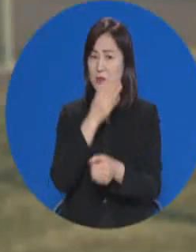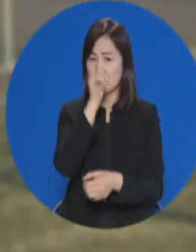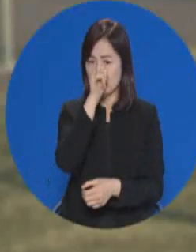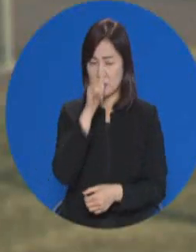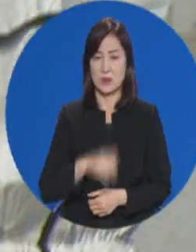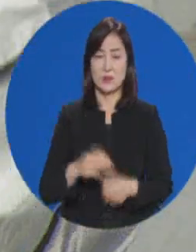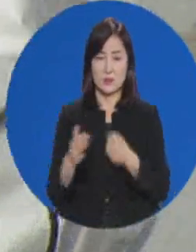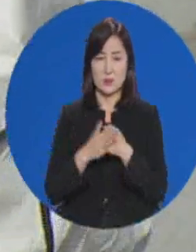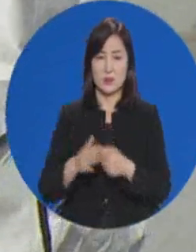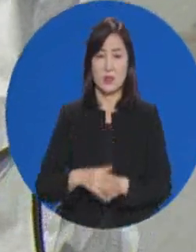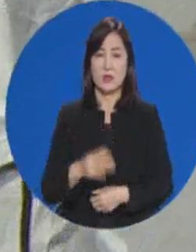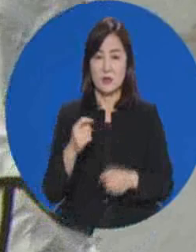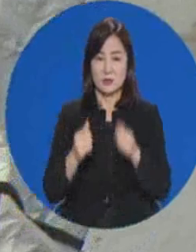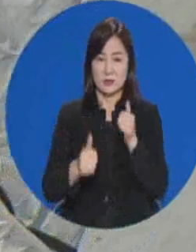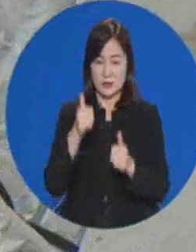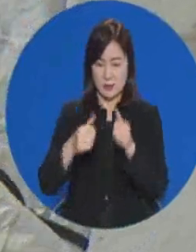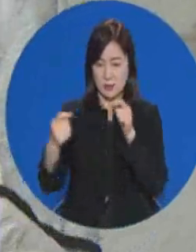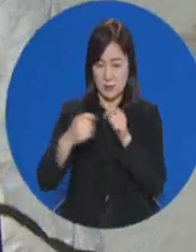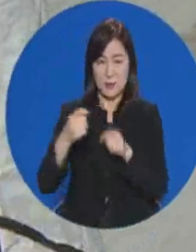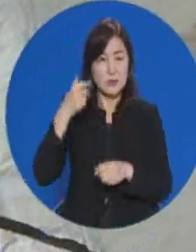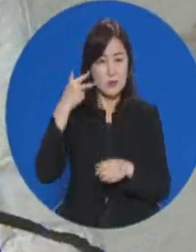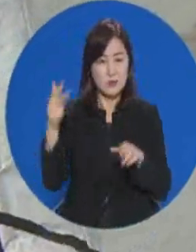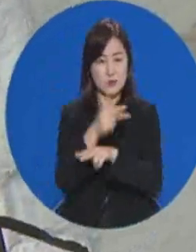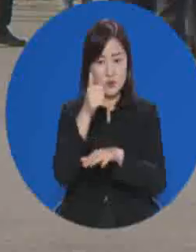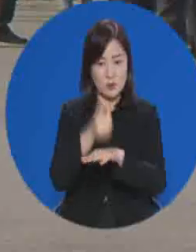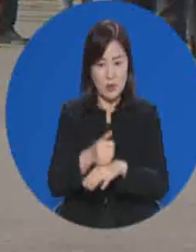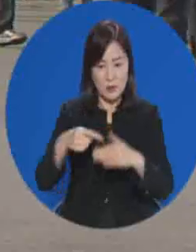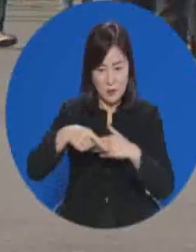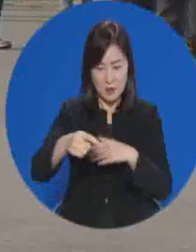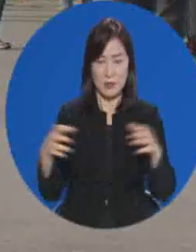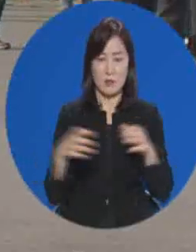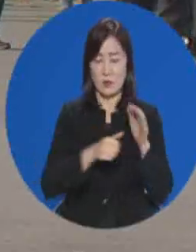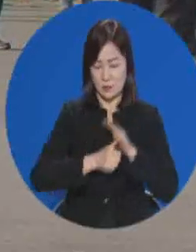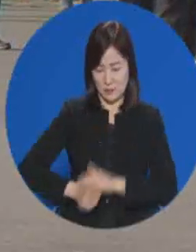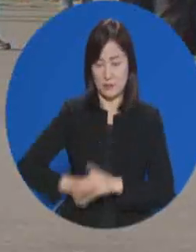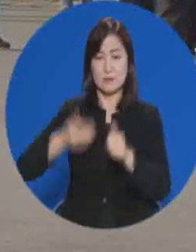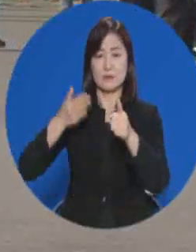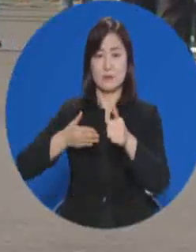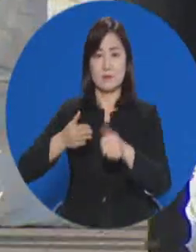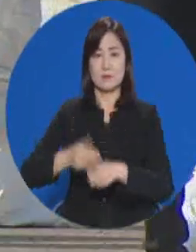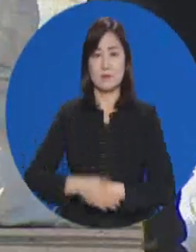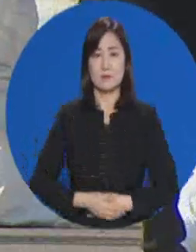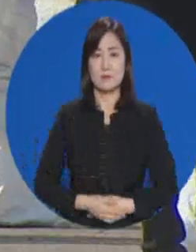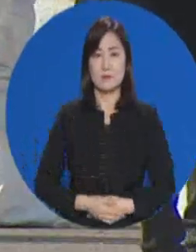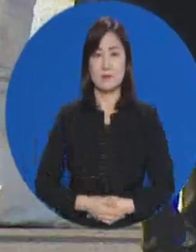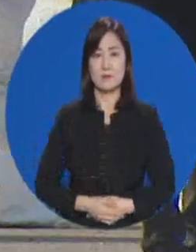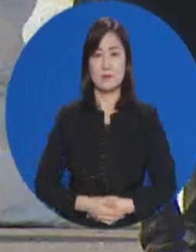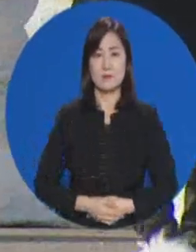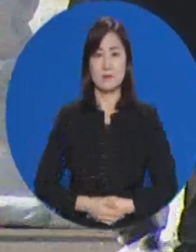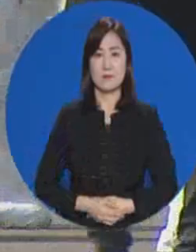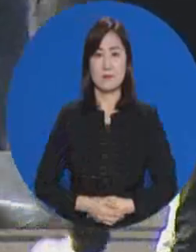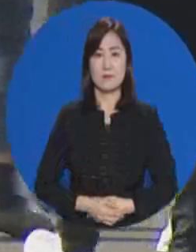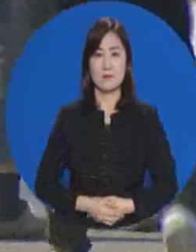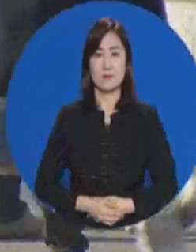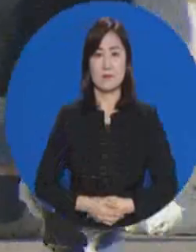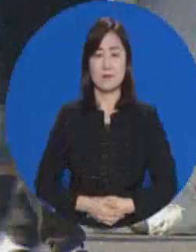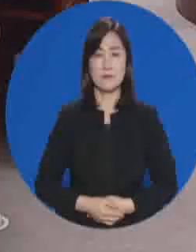상황이라며 특히 수능시험을 앞둔 이번 주말에는 외출과 모임을 자제해달라고 호소했습니다. MBC 뉴스